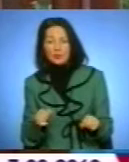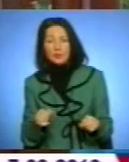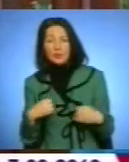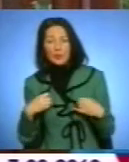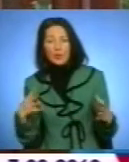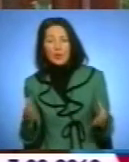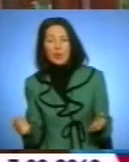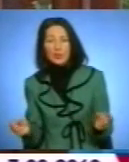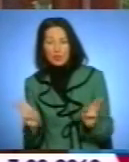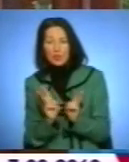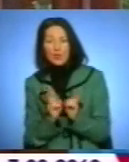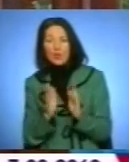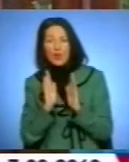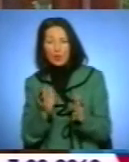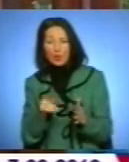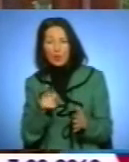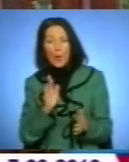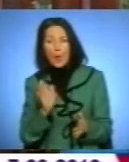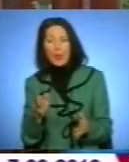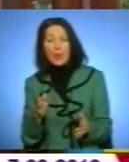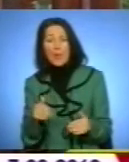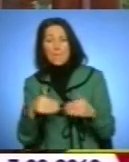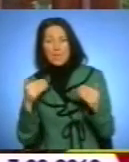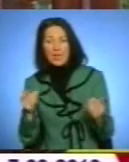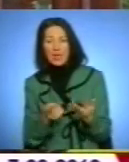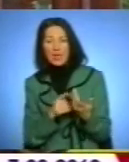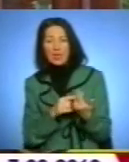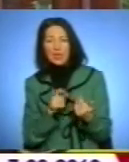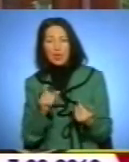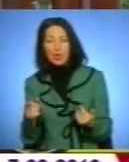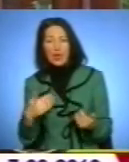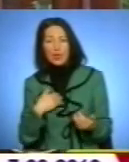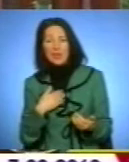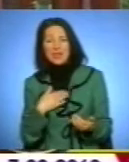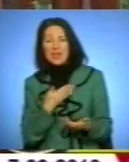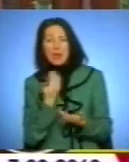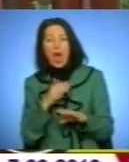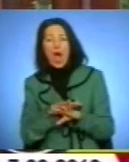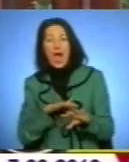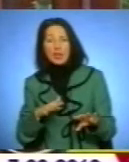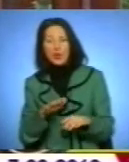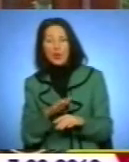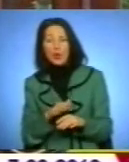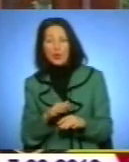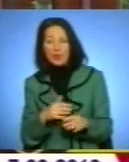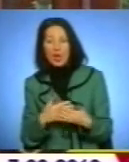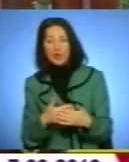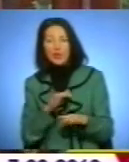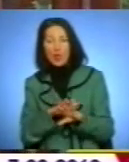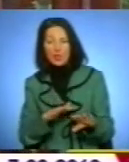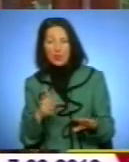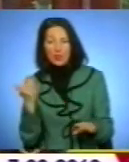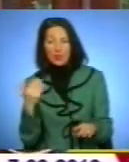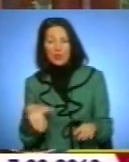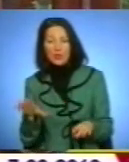буде більша кількість людей, тому що в нас немає тут актового залу, і в нас раніше всі такі дійства відбувалися в коридорі, який за